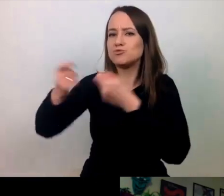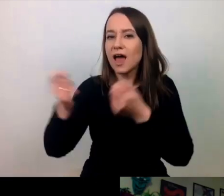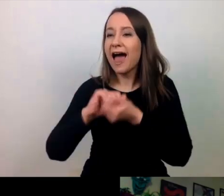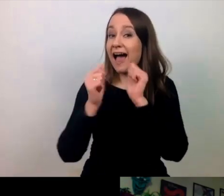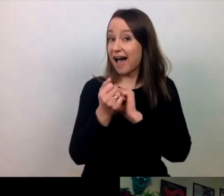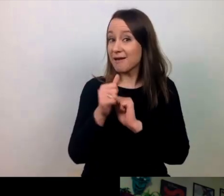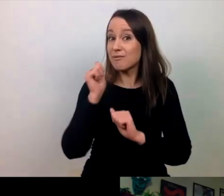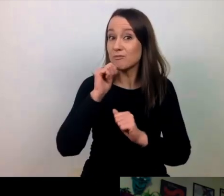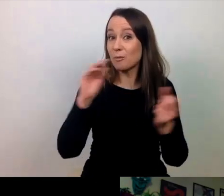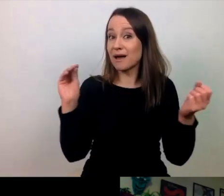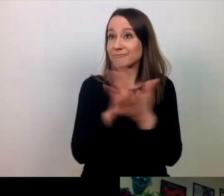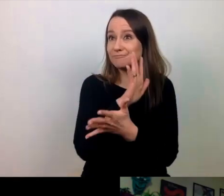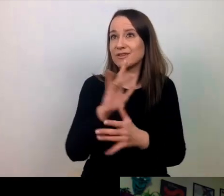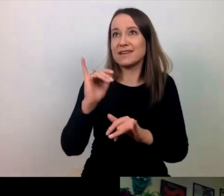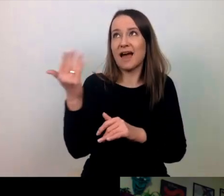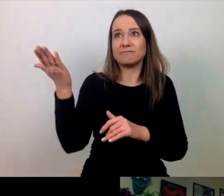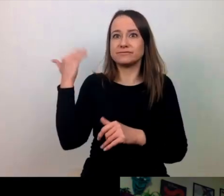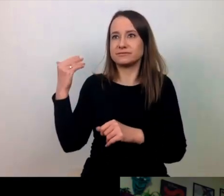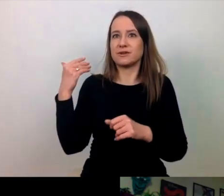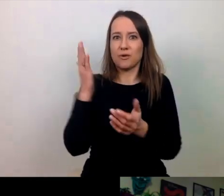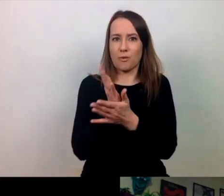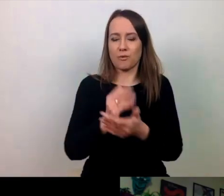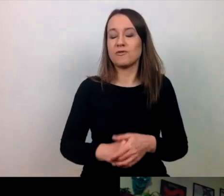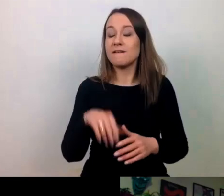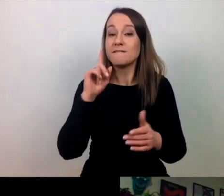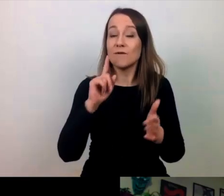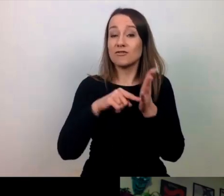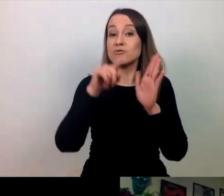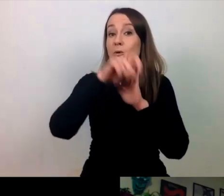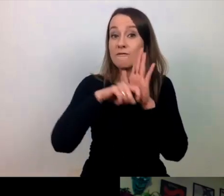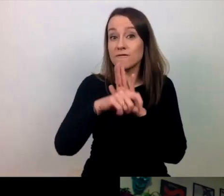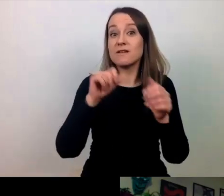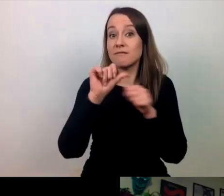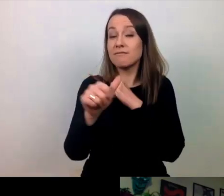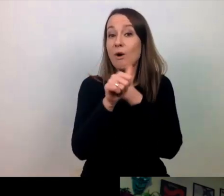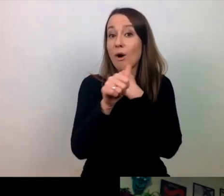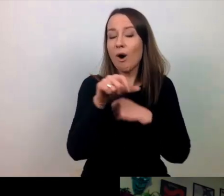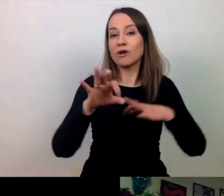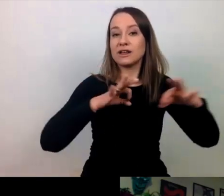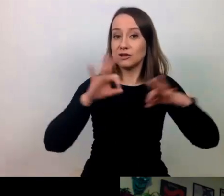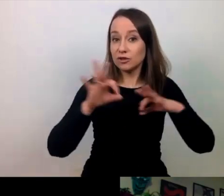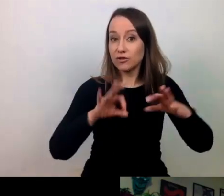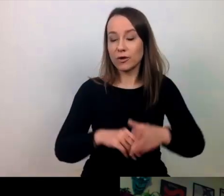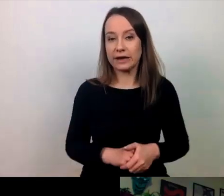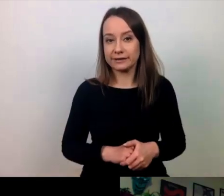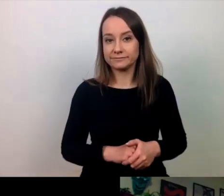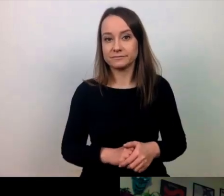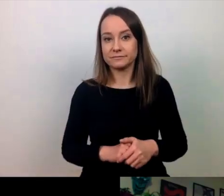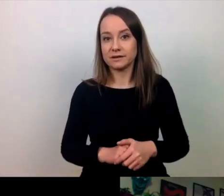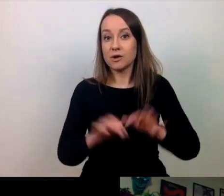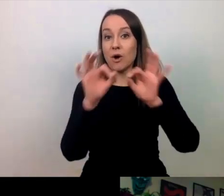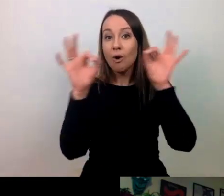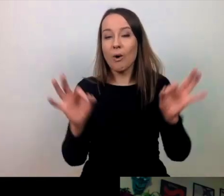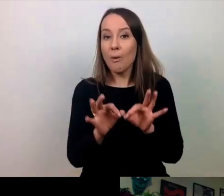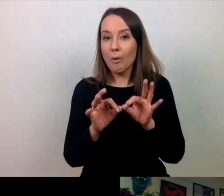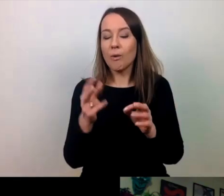I to zdecydowanie też jest film o tym. I tutaj ta historia jest w ogóle, ona się rozgrywa właściwie nie tylko